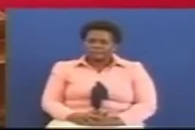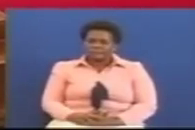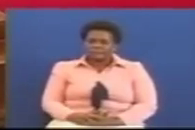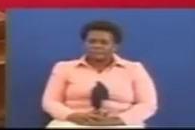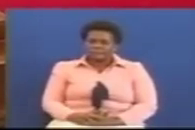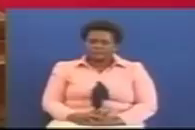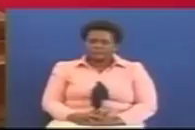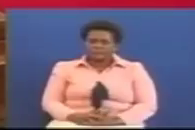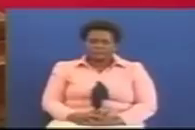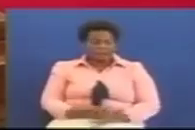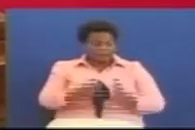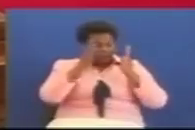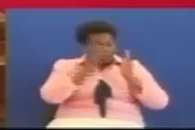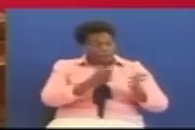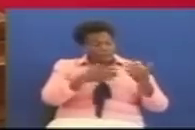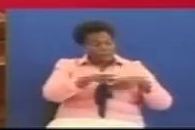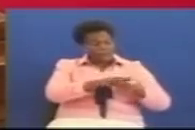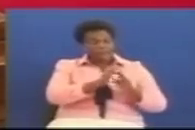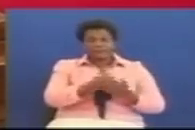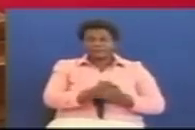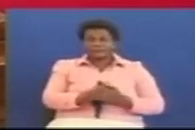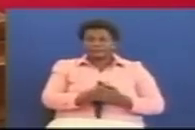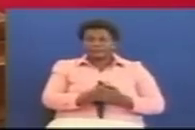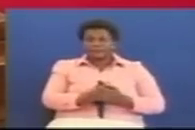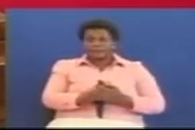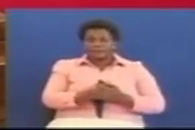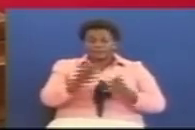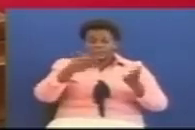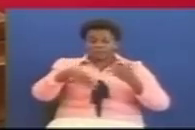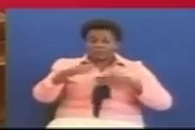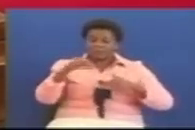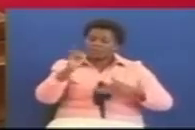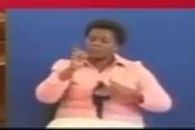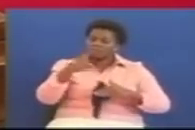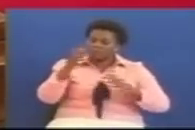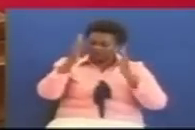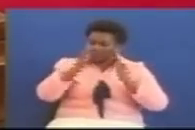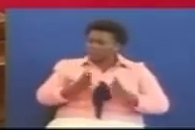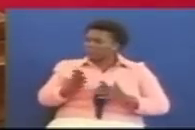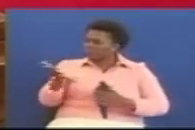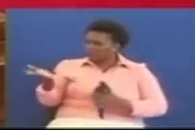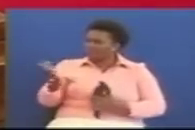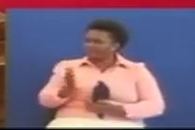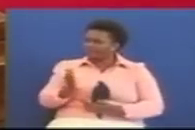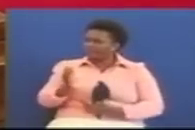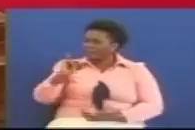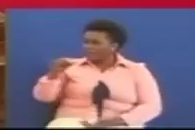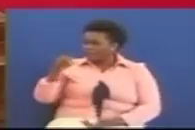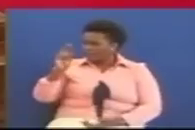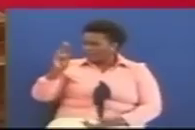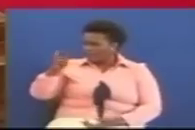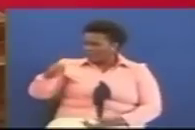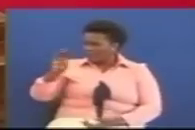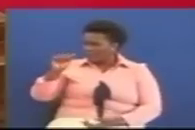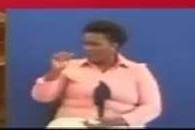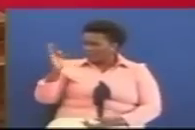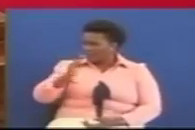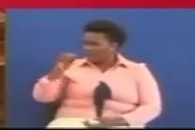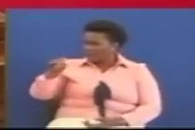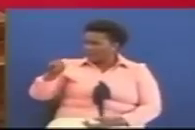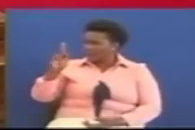Mheshimiwa mwenyekiti, naomba kujibu swali la Mheshimiwa Juma Suleiman Mkamia kama